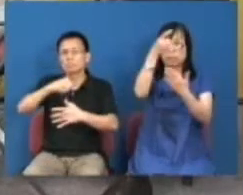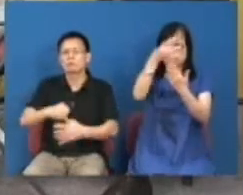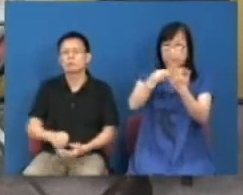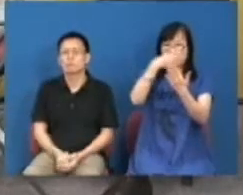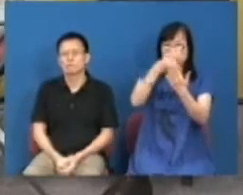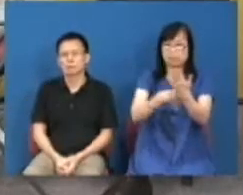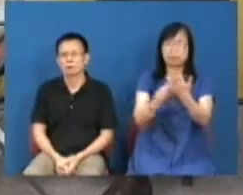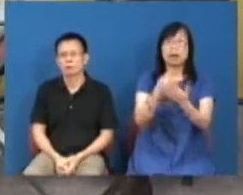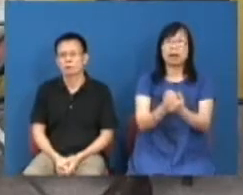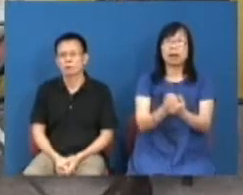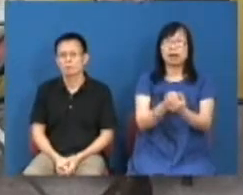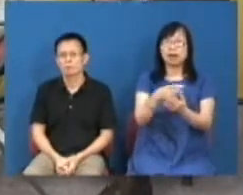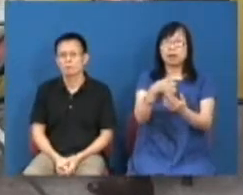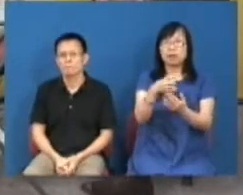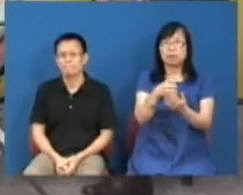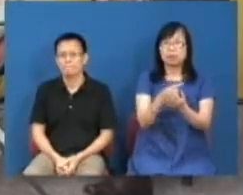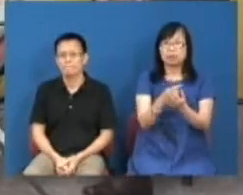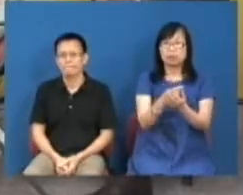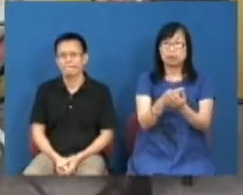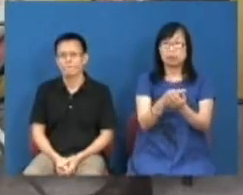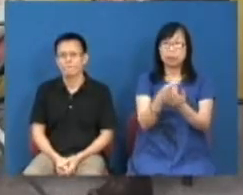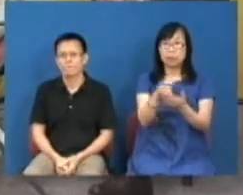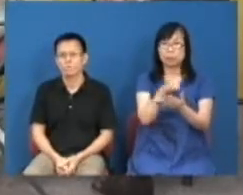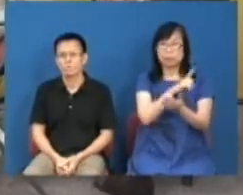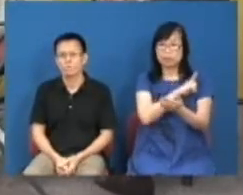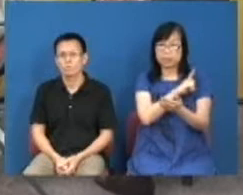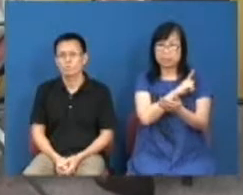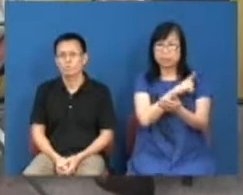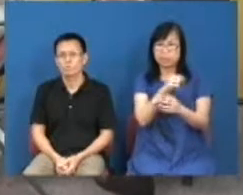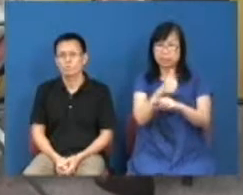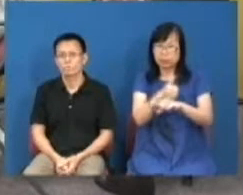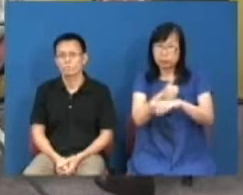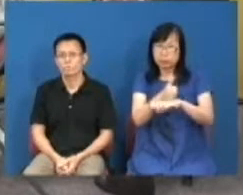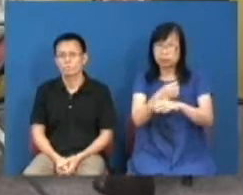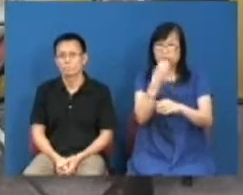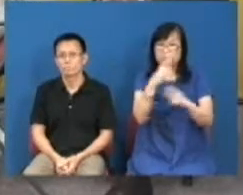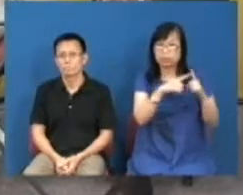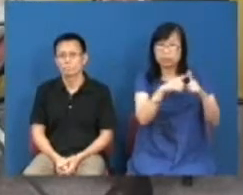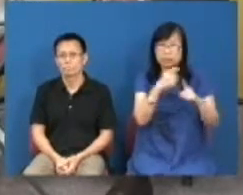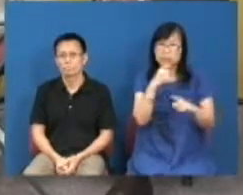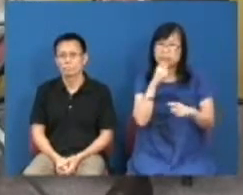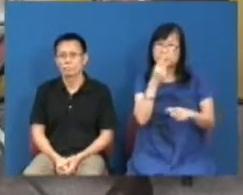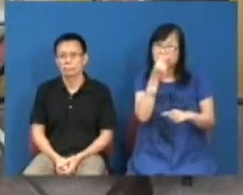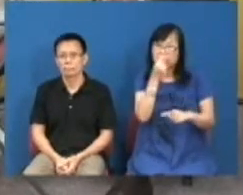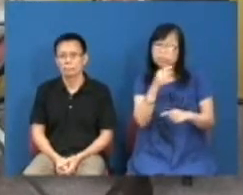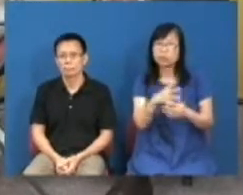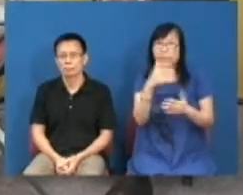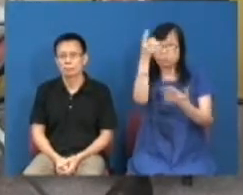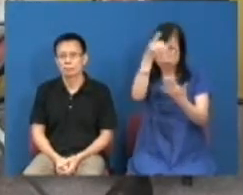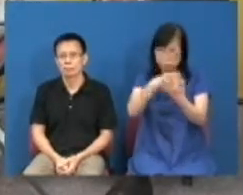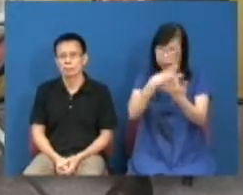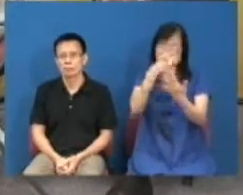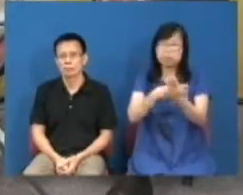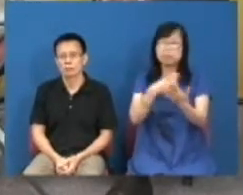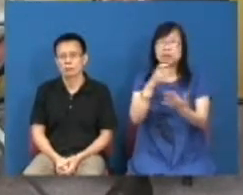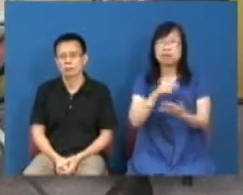個 mediator 咧，都其實喺。即係佢哋都基本上每一位市民，如果你有興趣要攞，咁佢都攞曬成個 list。跟